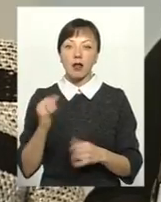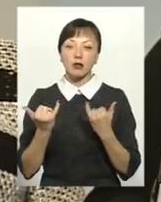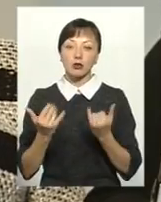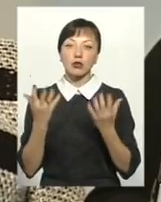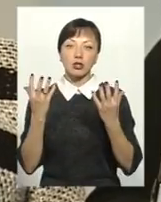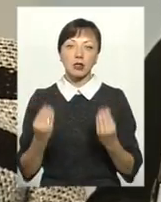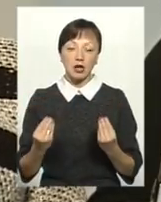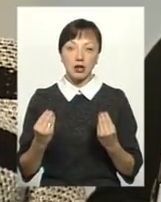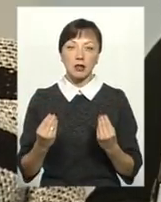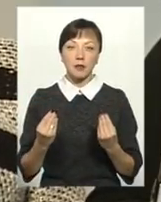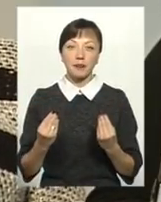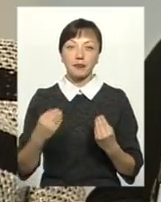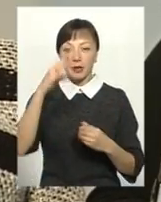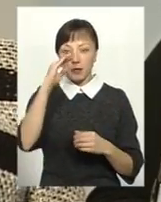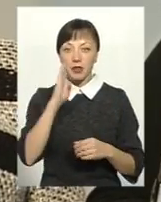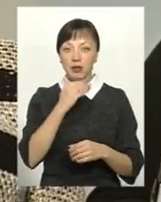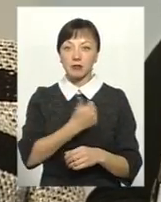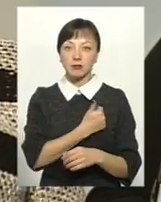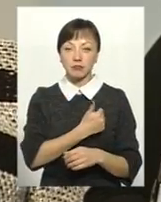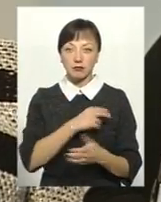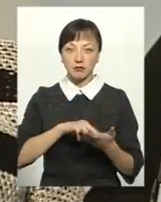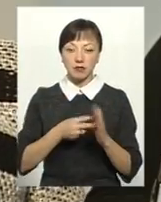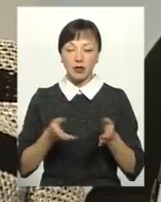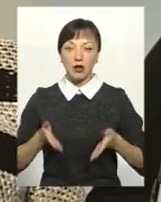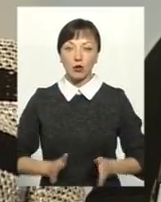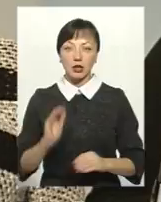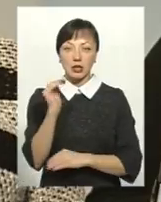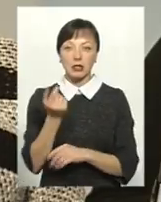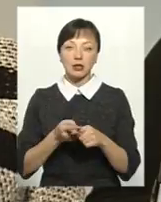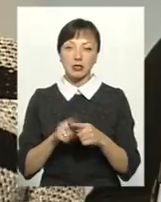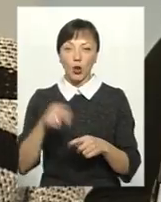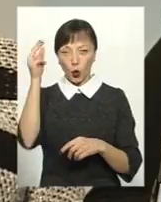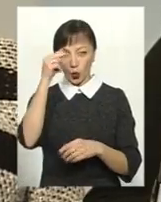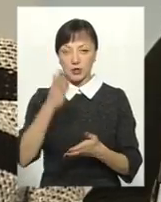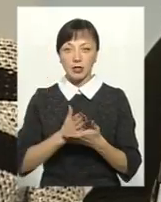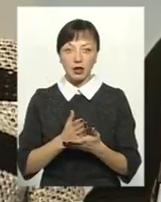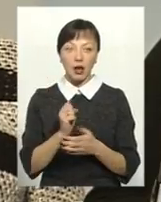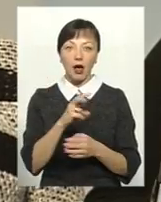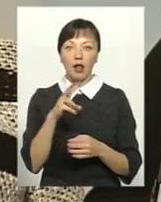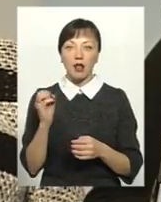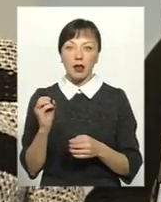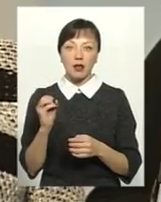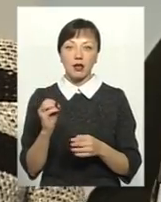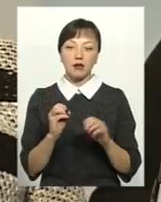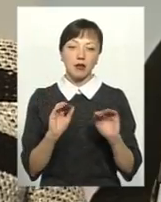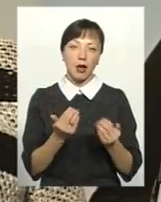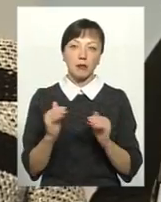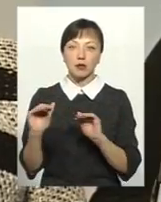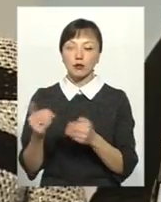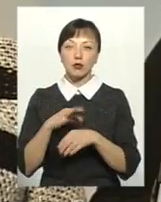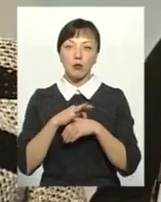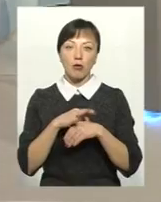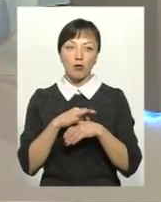сьогоднішній день батьків, які збираються народити дитину, це курси є, але вони епізодичні, вони